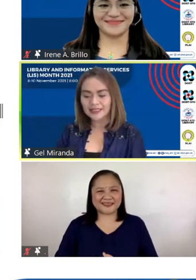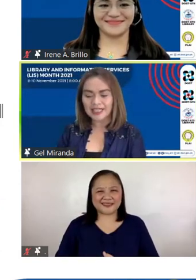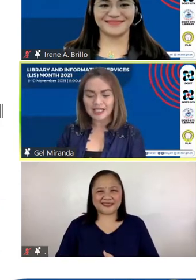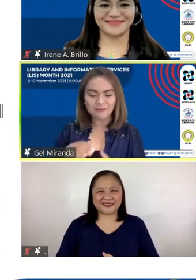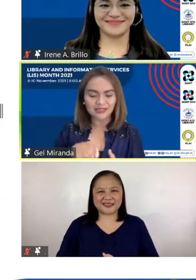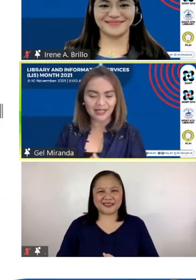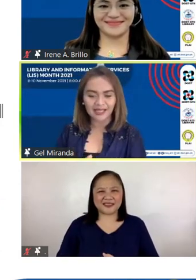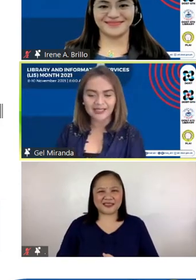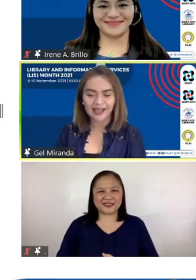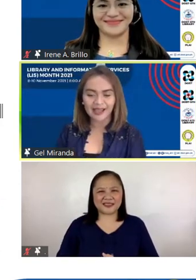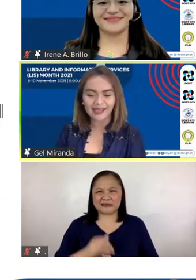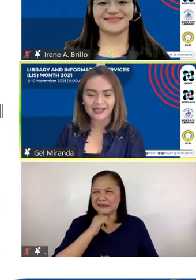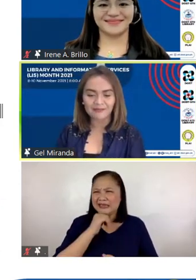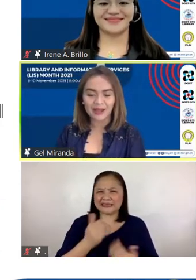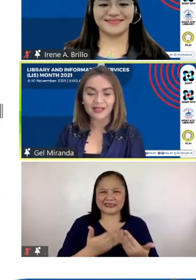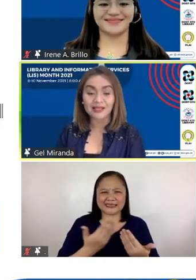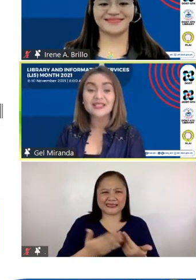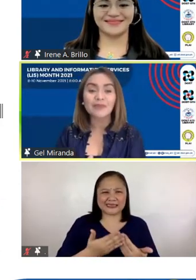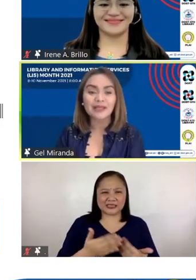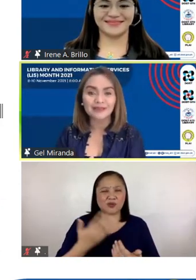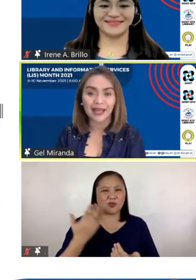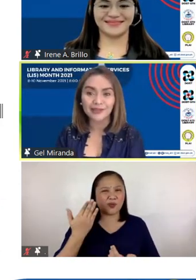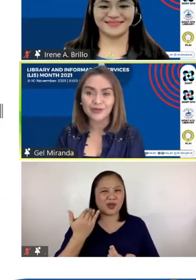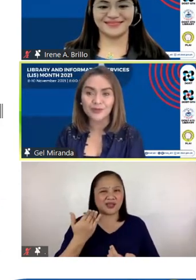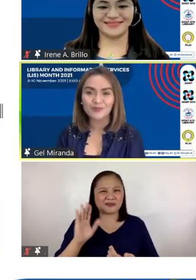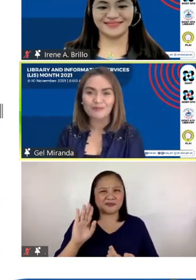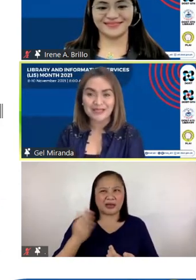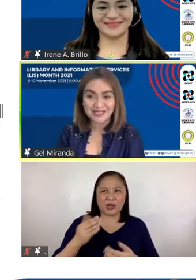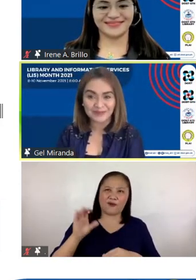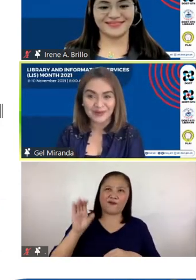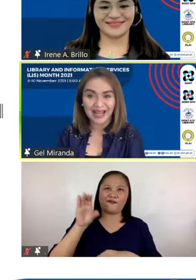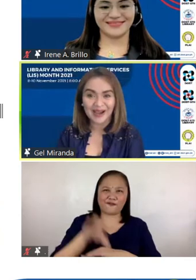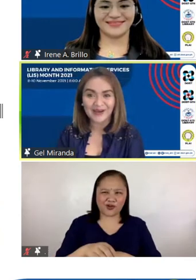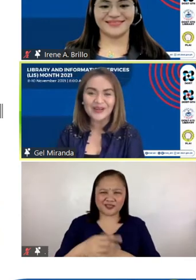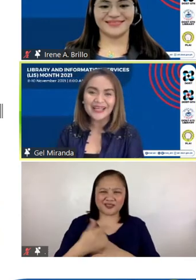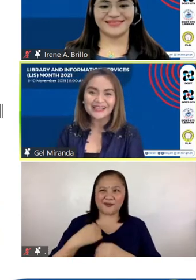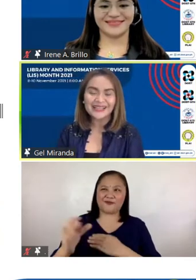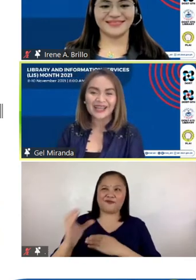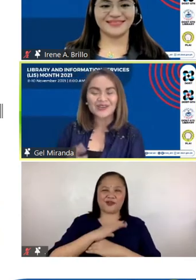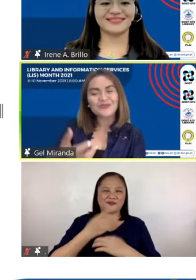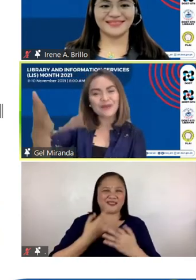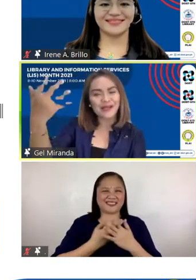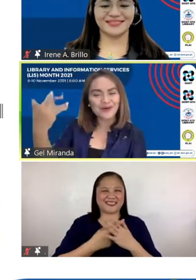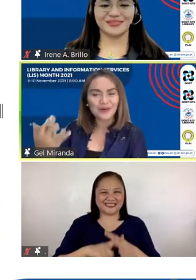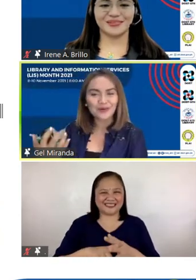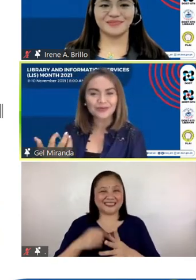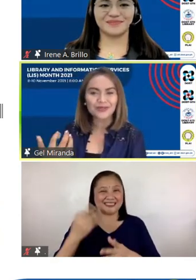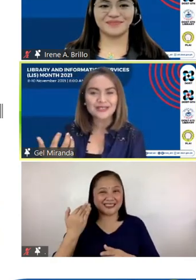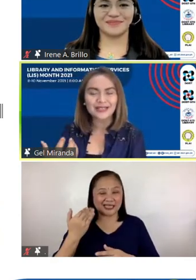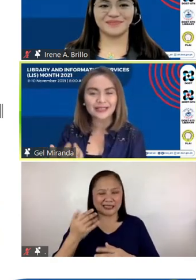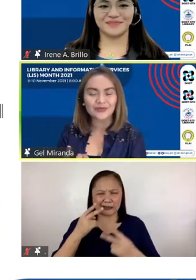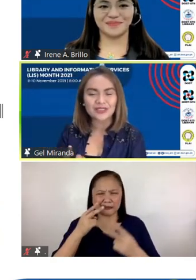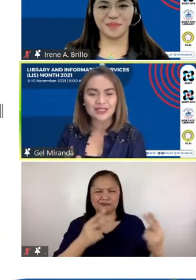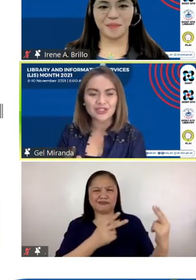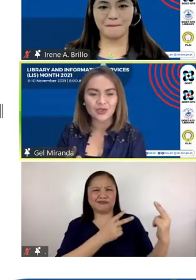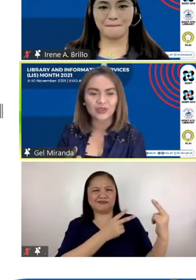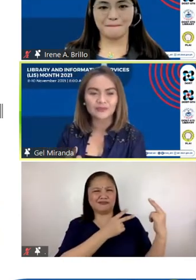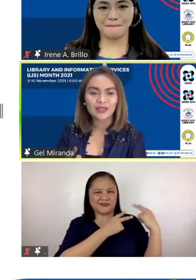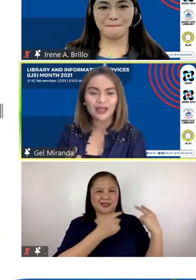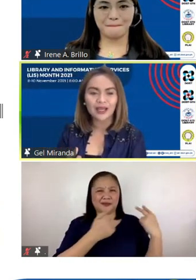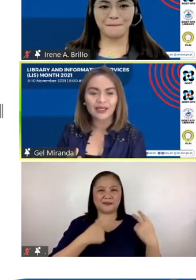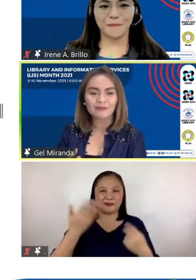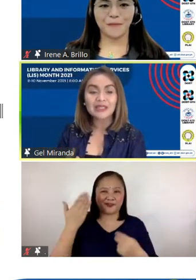hindi naging madali dahil para naging sapilitan yung pagsisimula ko. Dahil kung babalikan ko ako doon sa dati kong